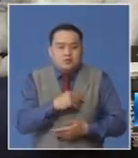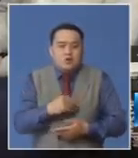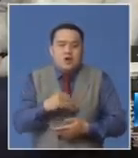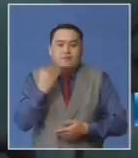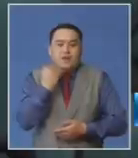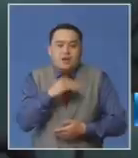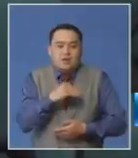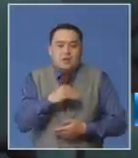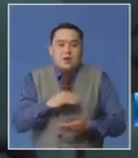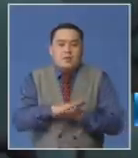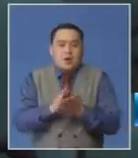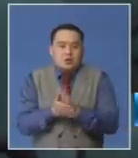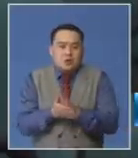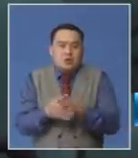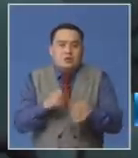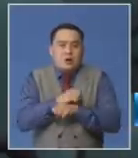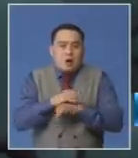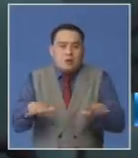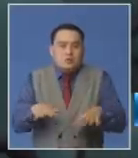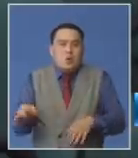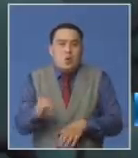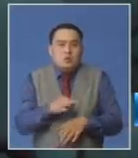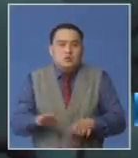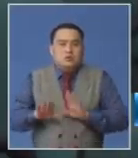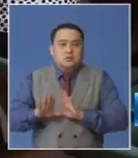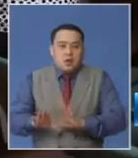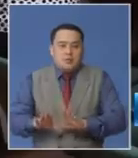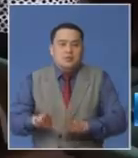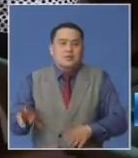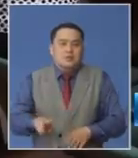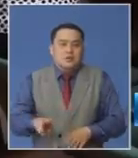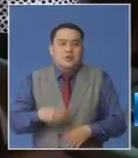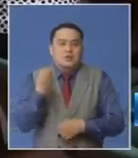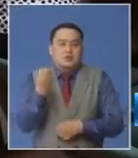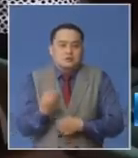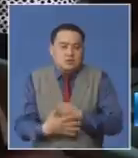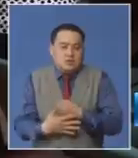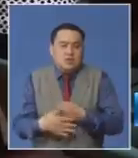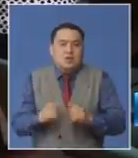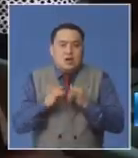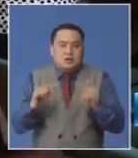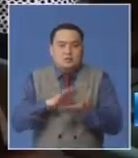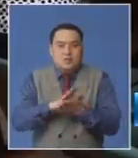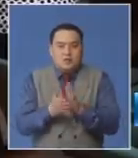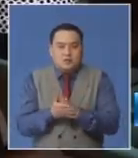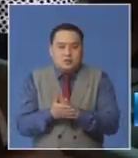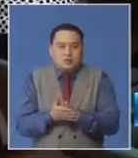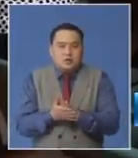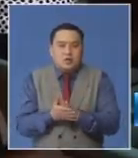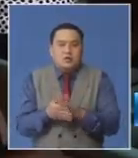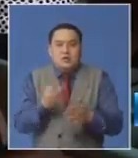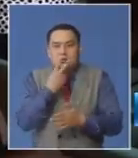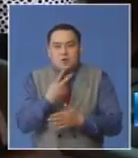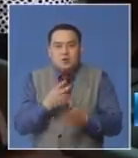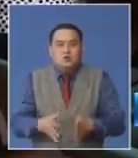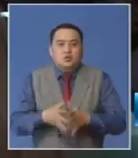эффективность мията распространяется в области очень медленно считает заместитель директора центра развития медиации шона are